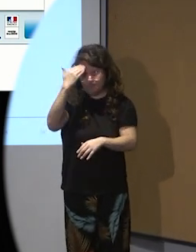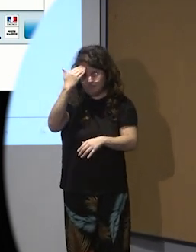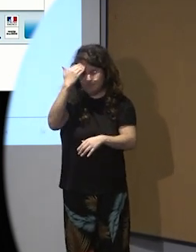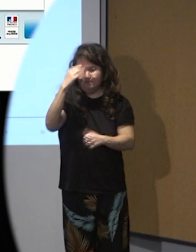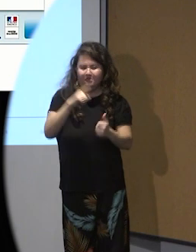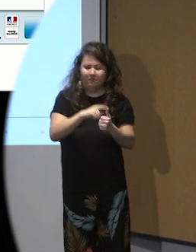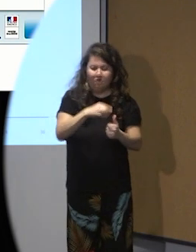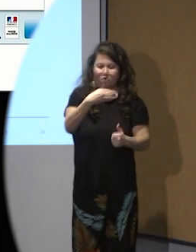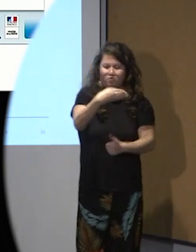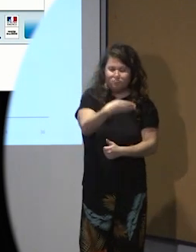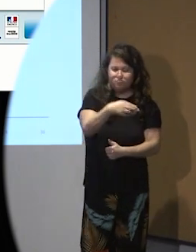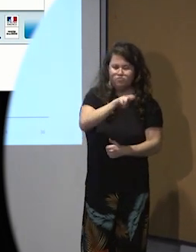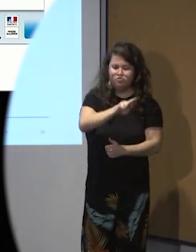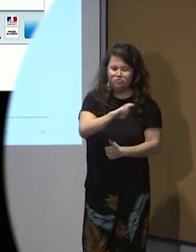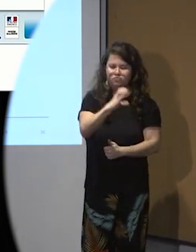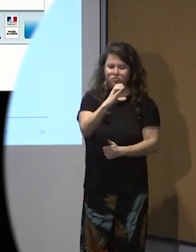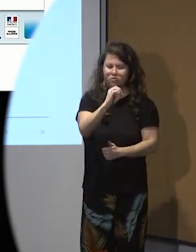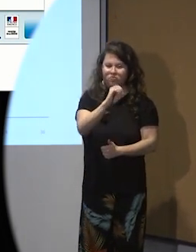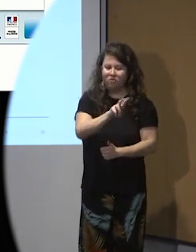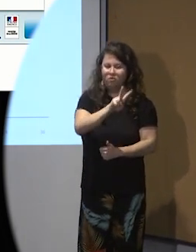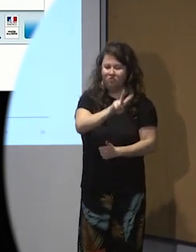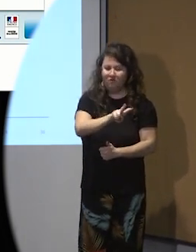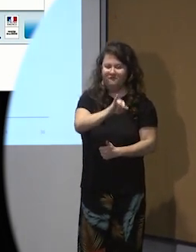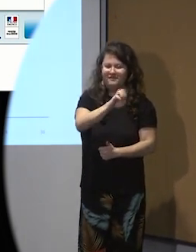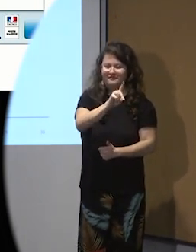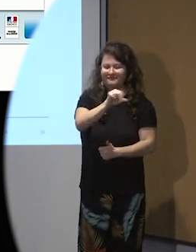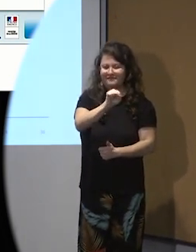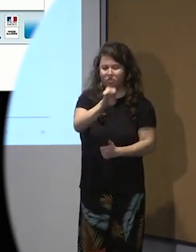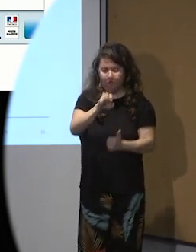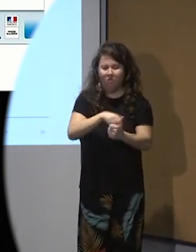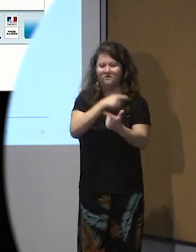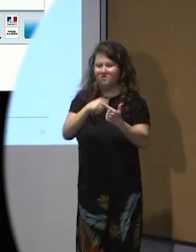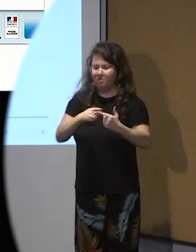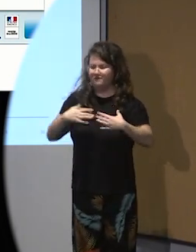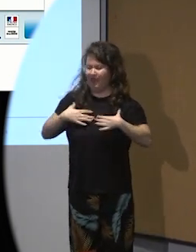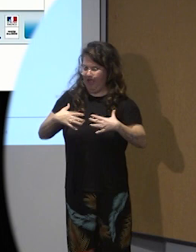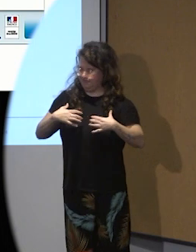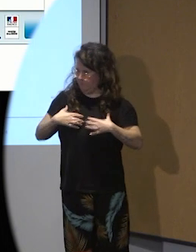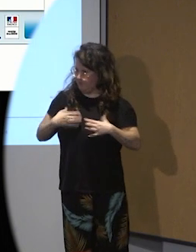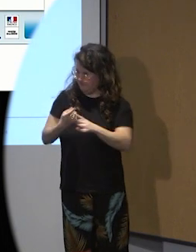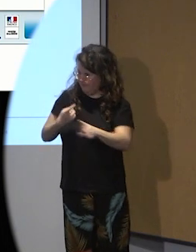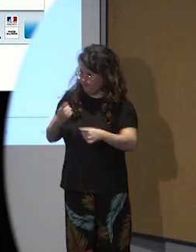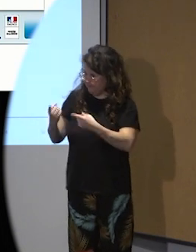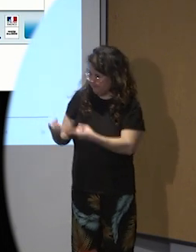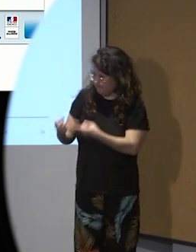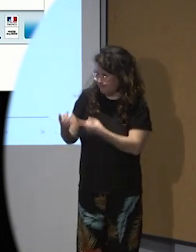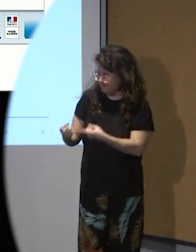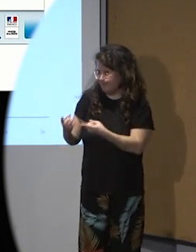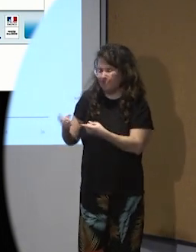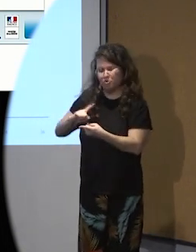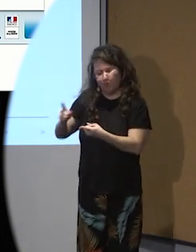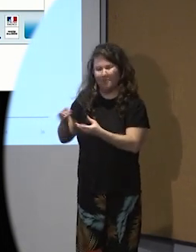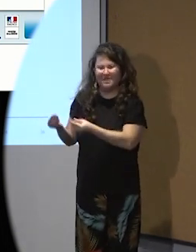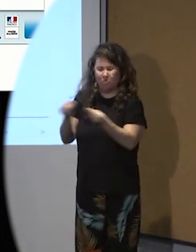l'asthme. Et il me semble que ces deux maladies ne sont pas liées à la sédentarité, même si la sédentarité peut empirer les deux maladies. La